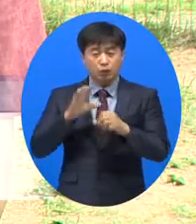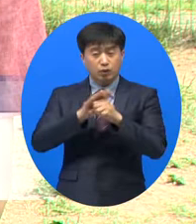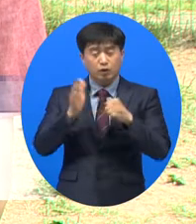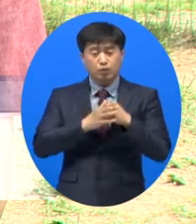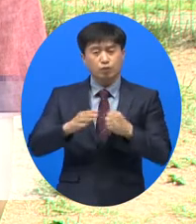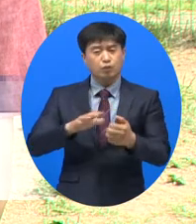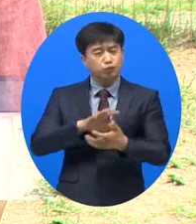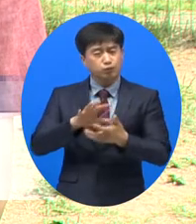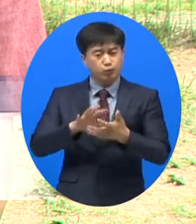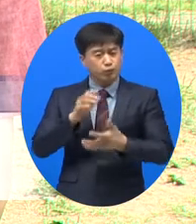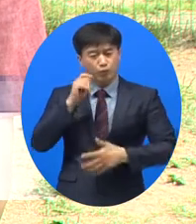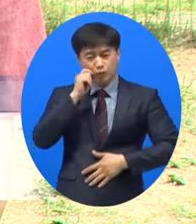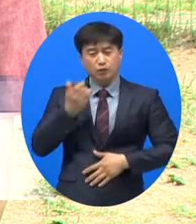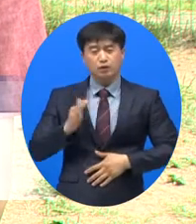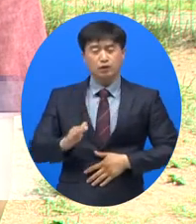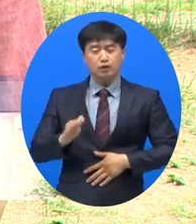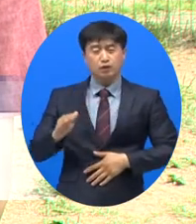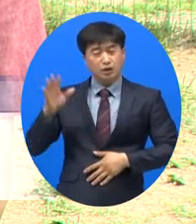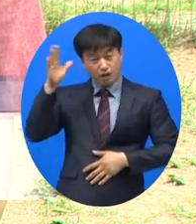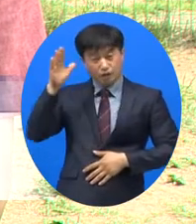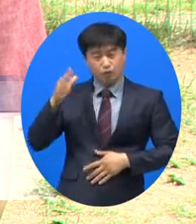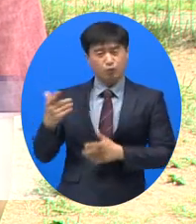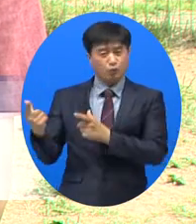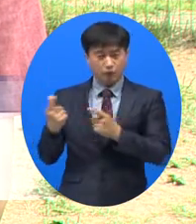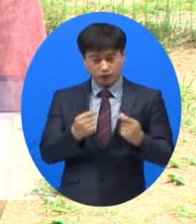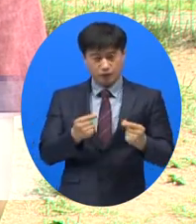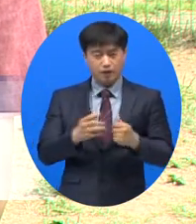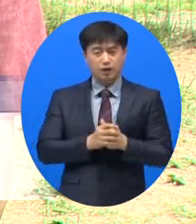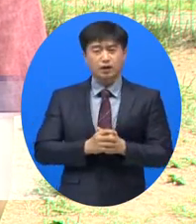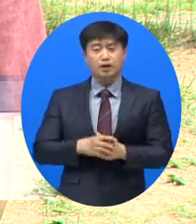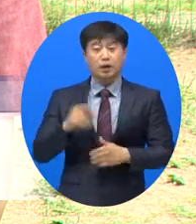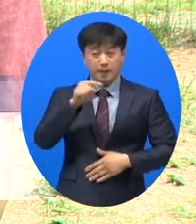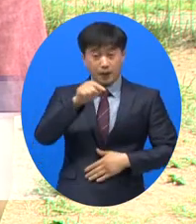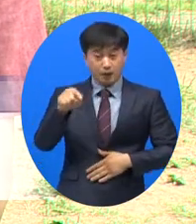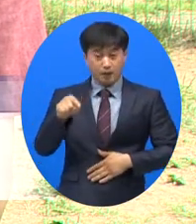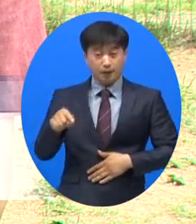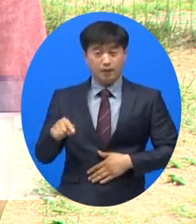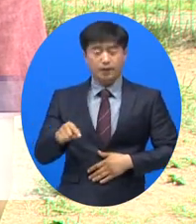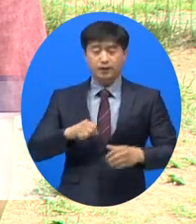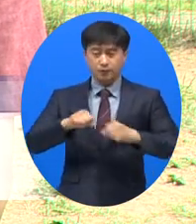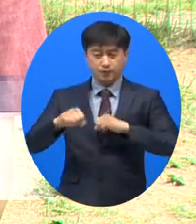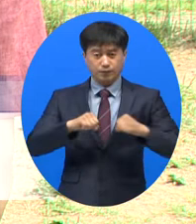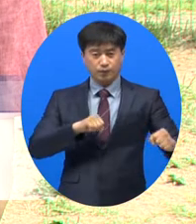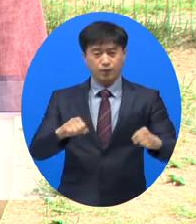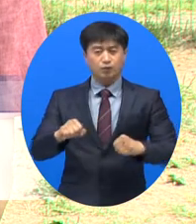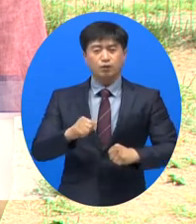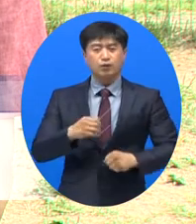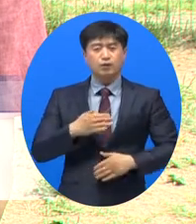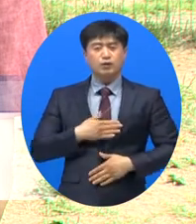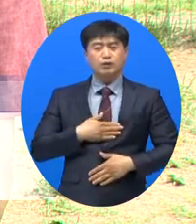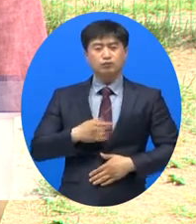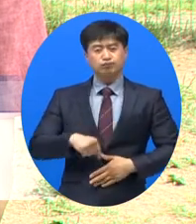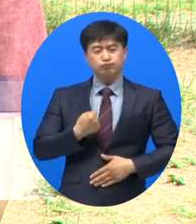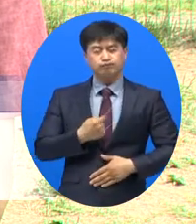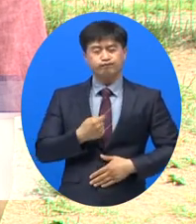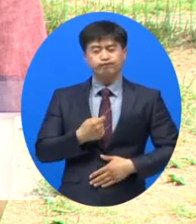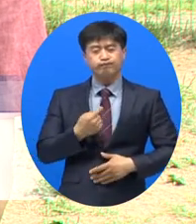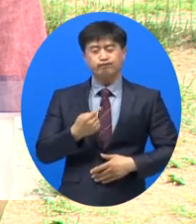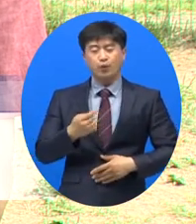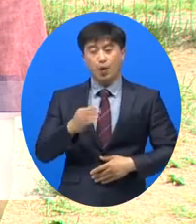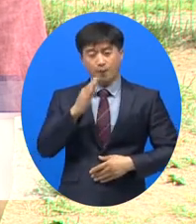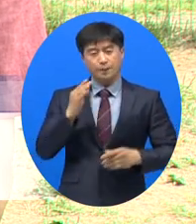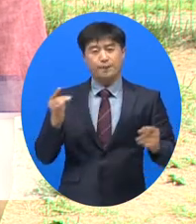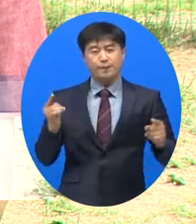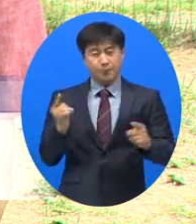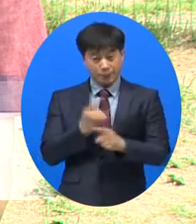많이 활동 못했잖아요. 얘네도 못 가다 보니까 이런 데 나와갖고 막 이렇게 활동을 하고 그러면 우리 자신이 힐링이 되는